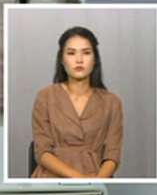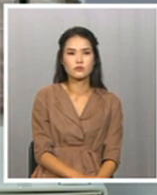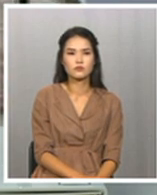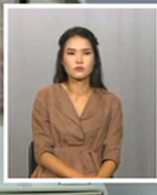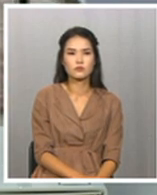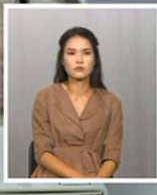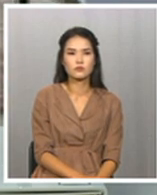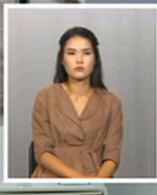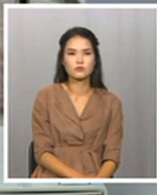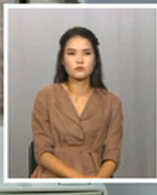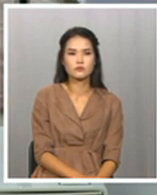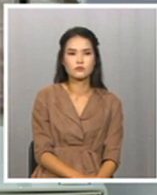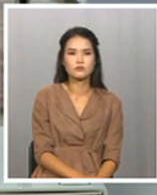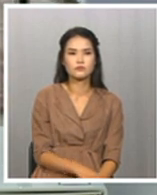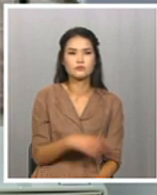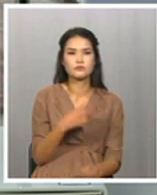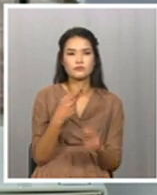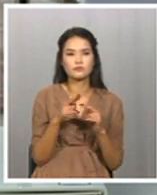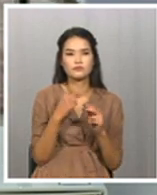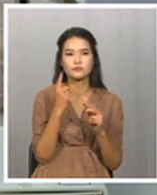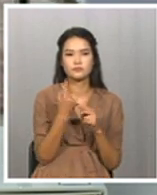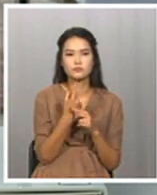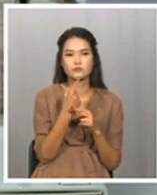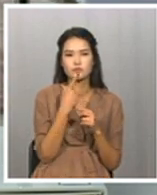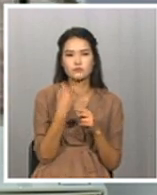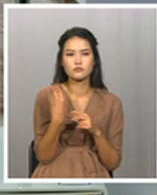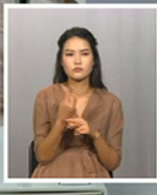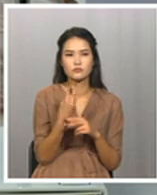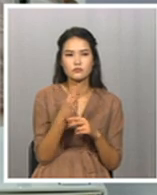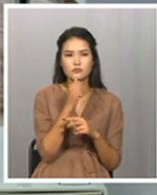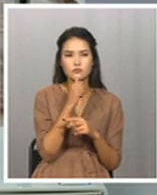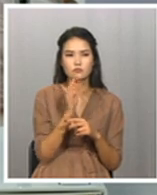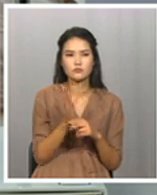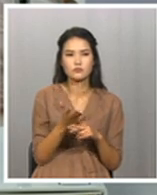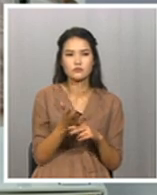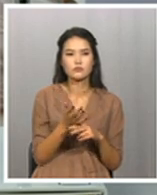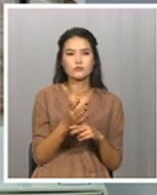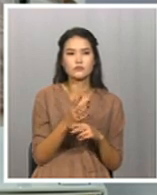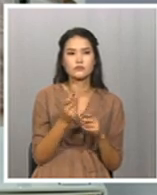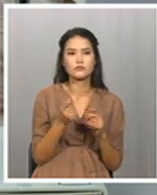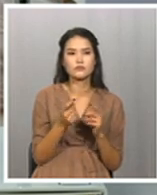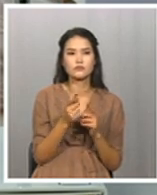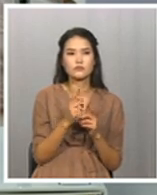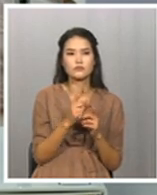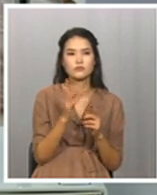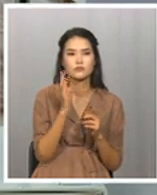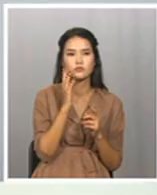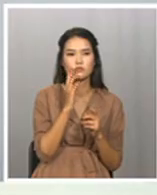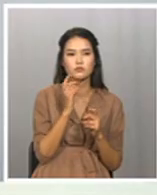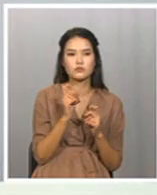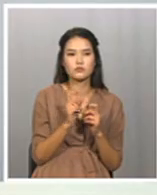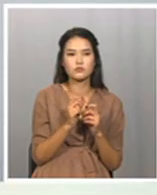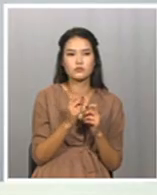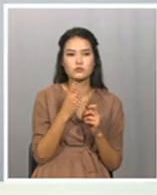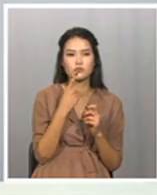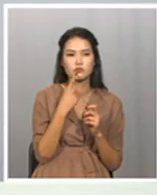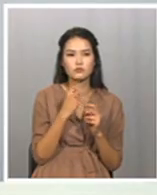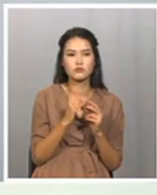бойын қыздырып аламыз. Содан кейін ғана барып, сынауықтың түбінен